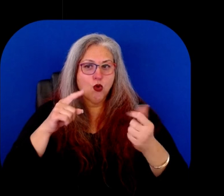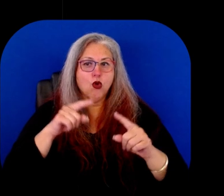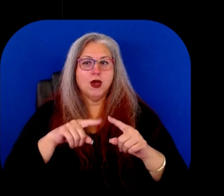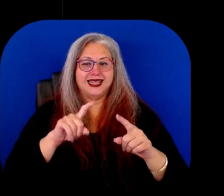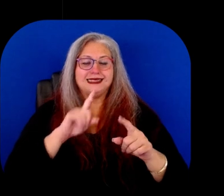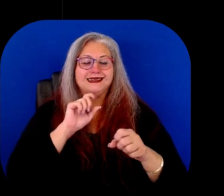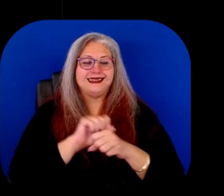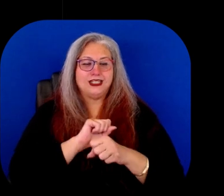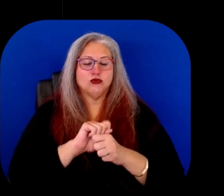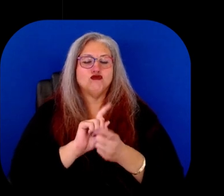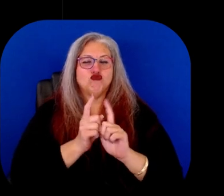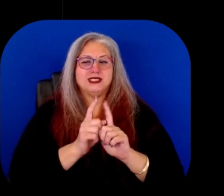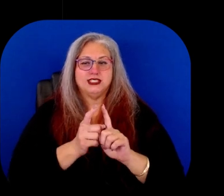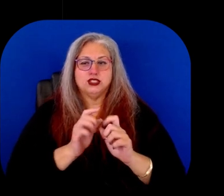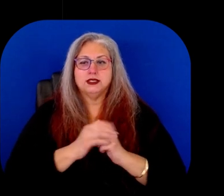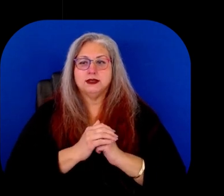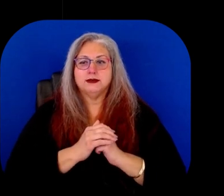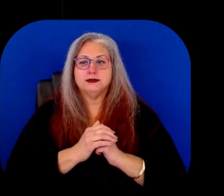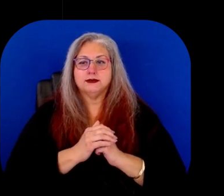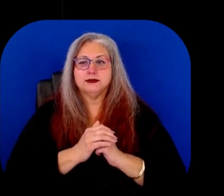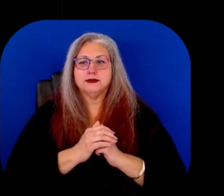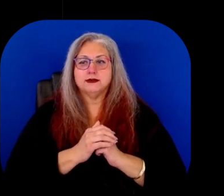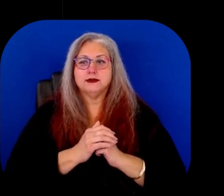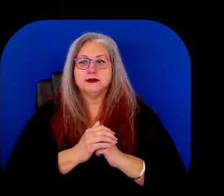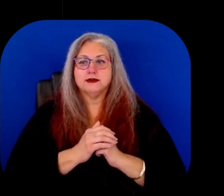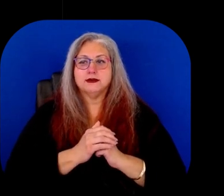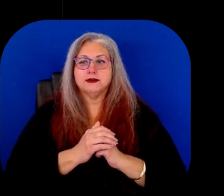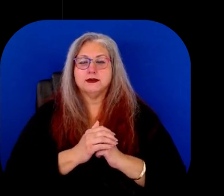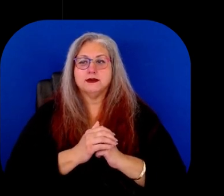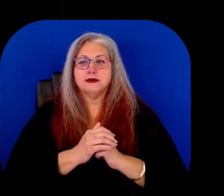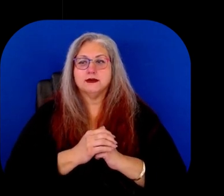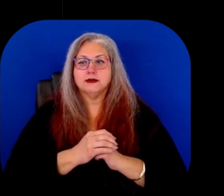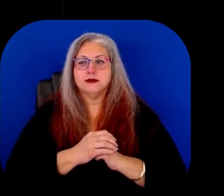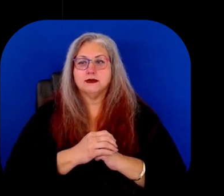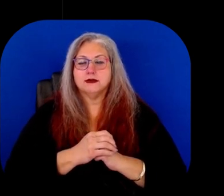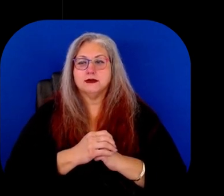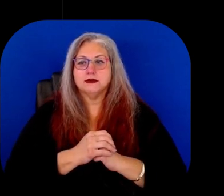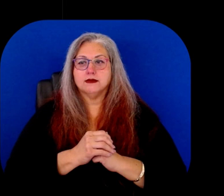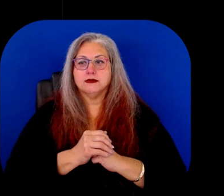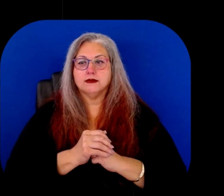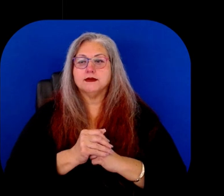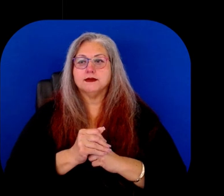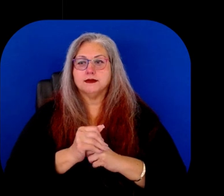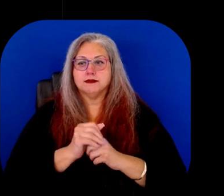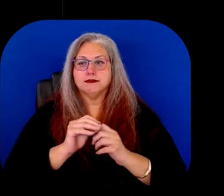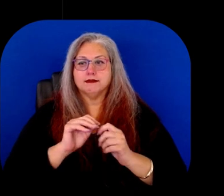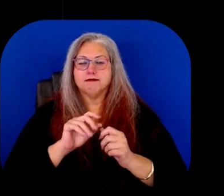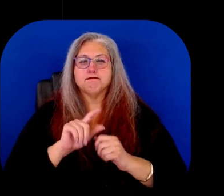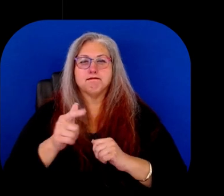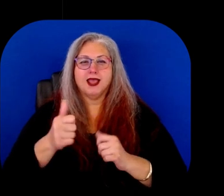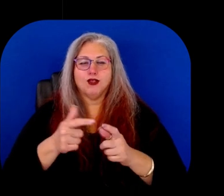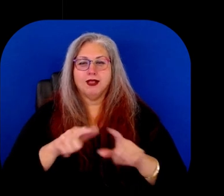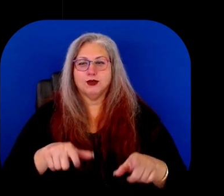is literal translation. في شيء ثاني بتحب تقولي ليلى؟ طبعا هاي اللوحة بتحتوي